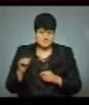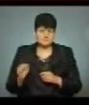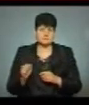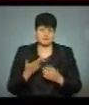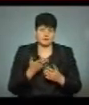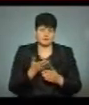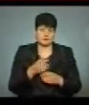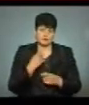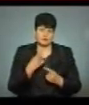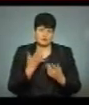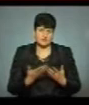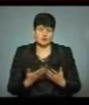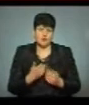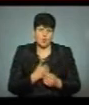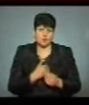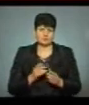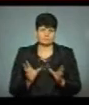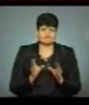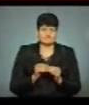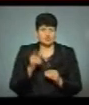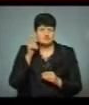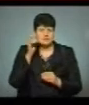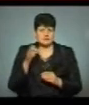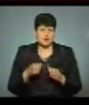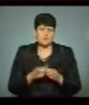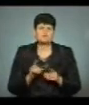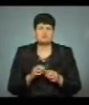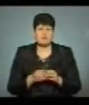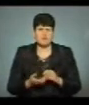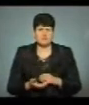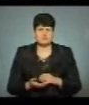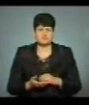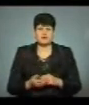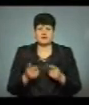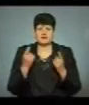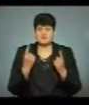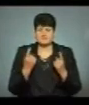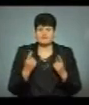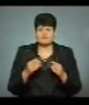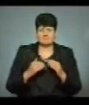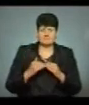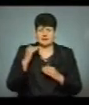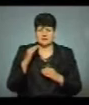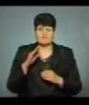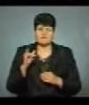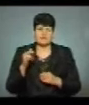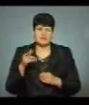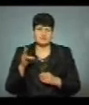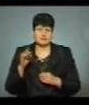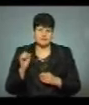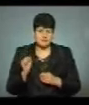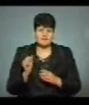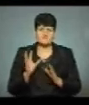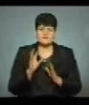інтереси села і мешканці хочуть до Чортківської громади, і в чому там проблема? Горішня Вигнанка, відповідно до чинного перспективного